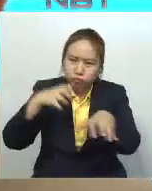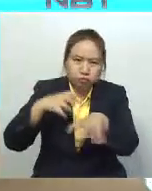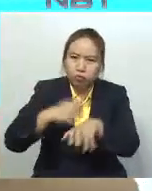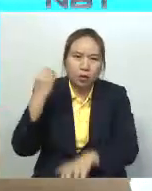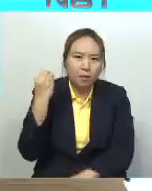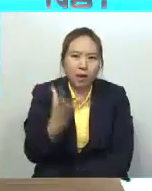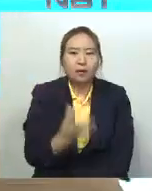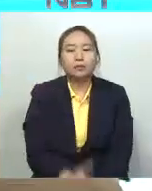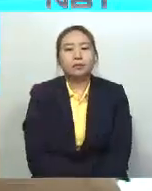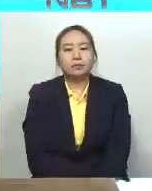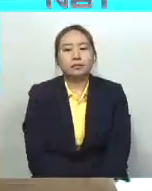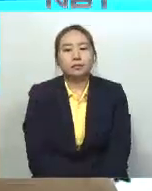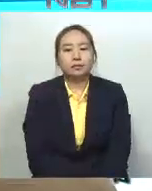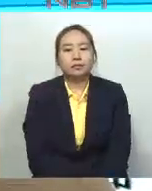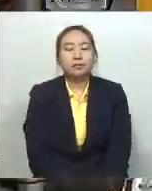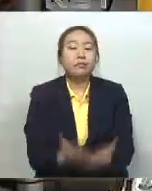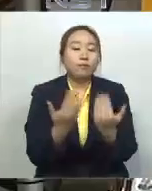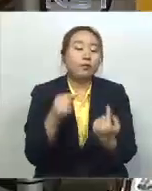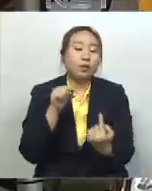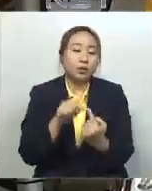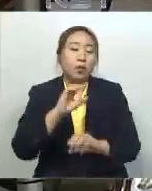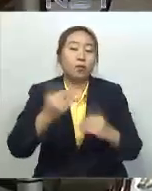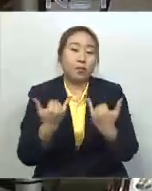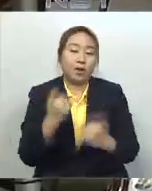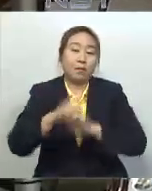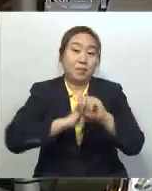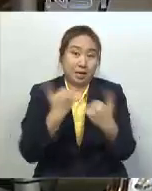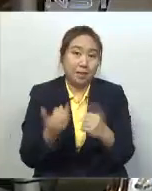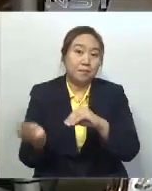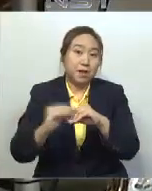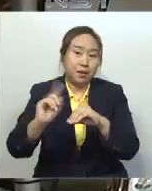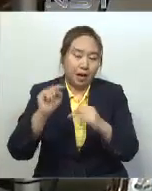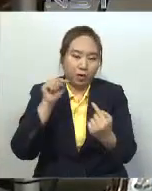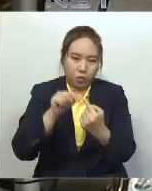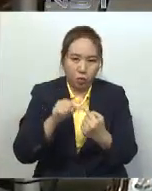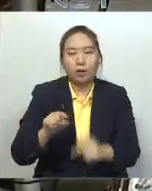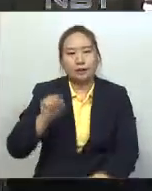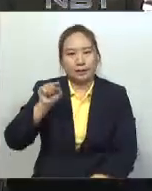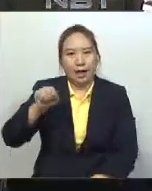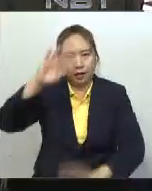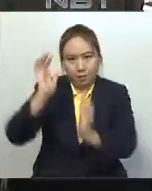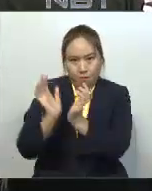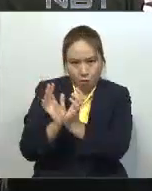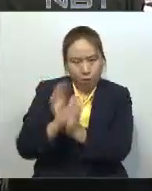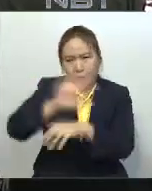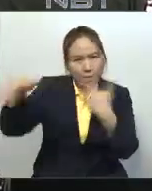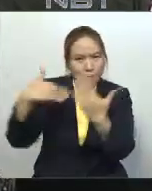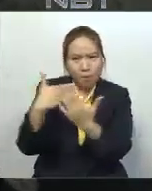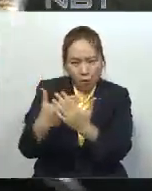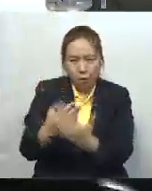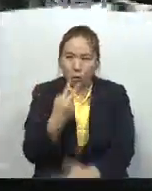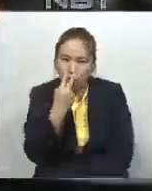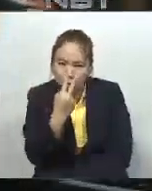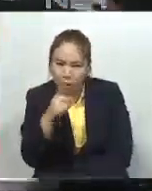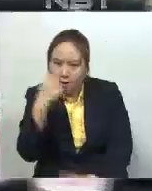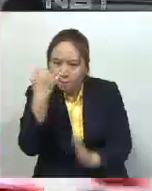ตุสูงสำหรับมาตรการเพิ่มเติมในปีนี้นะคะก็คือเรื่องของการกำชับให้ตำรวจเน้นหนักเลยเรื่องของการก